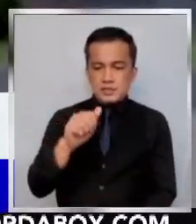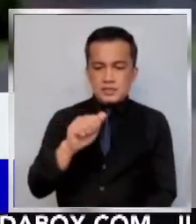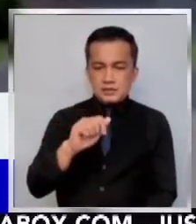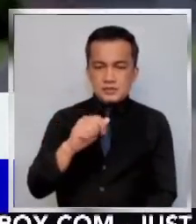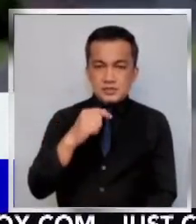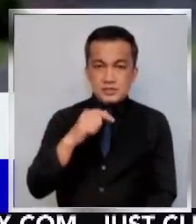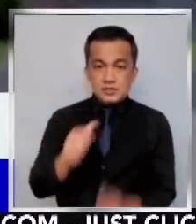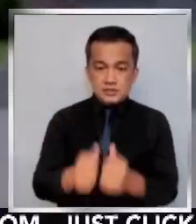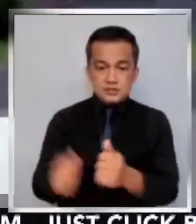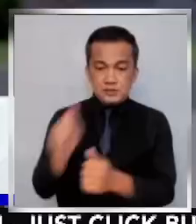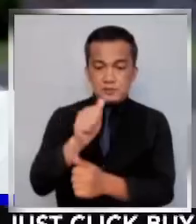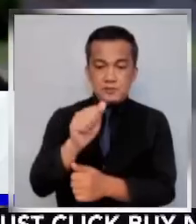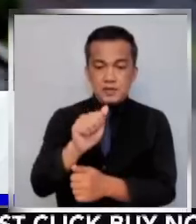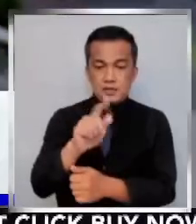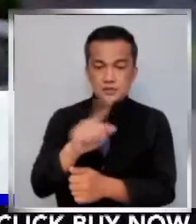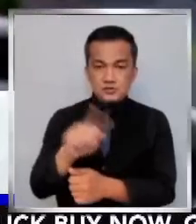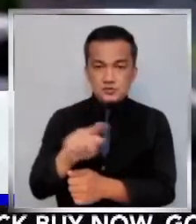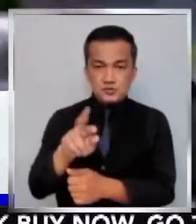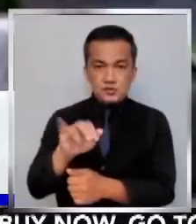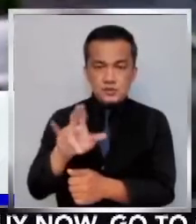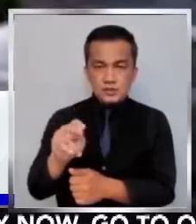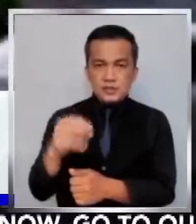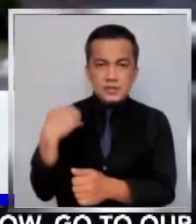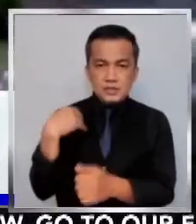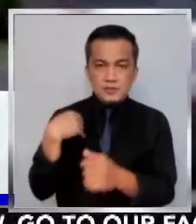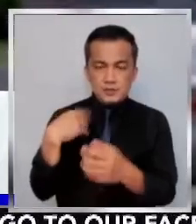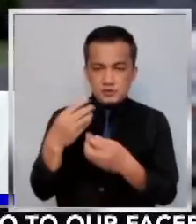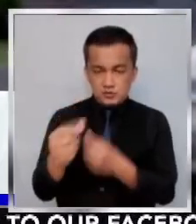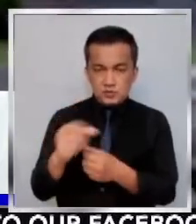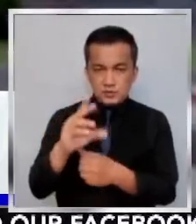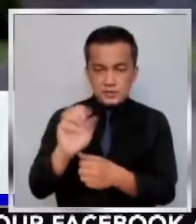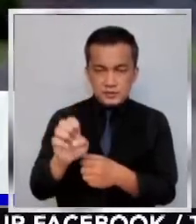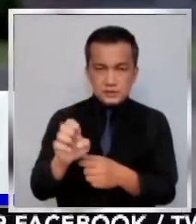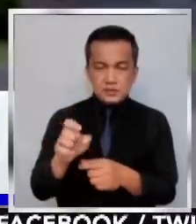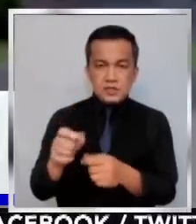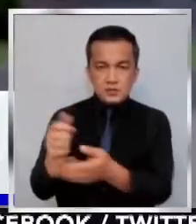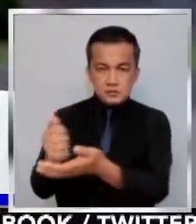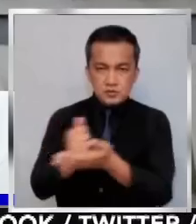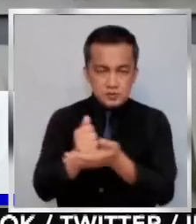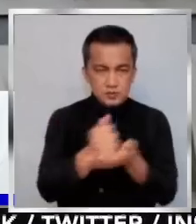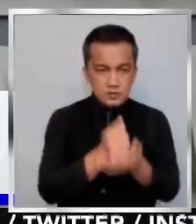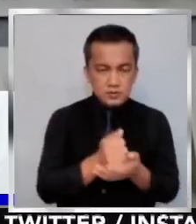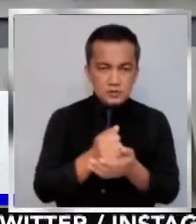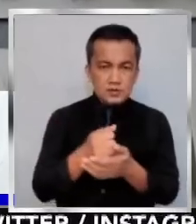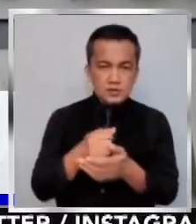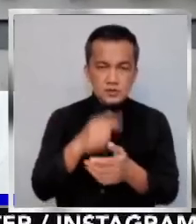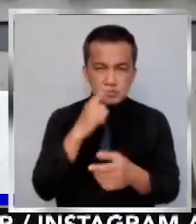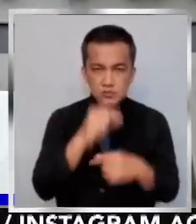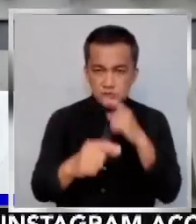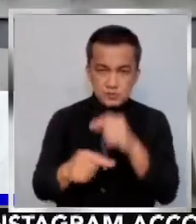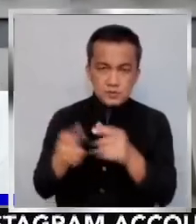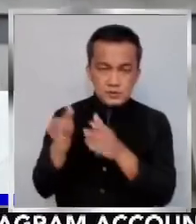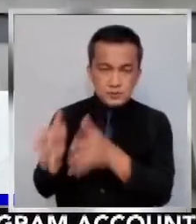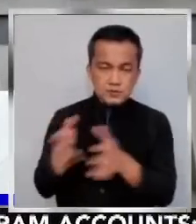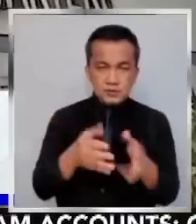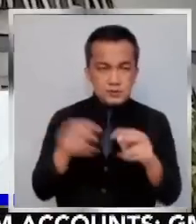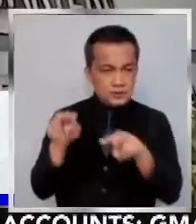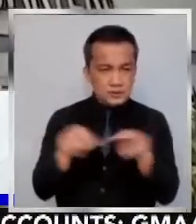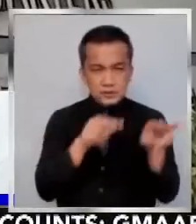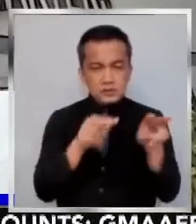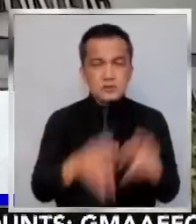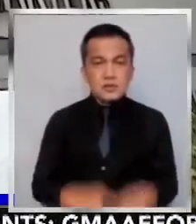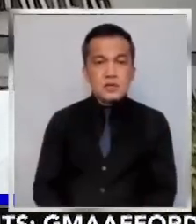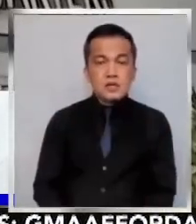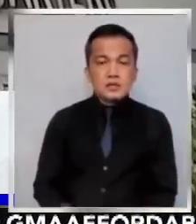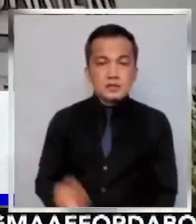pa rin daw ang kanila nakukuhan lead sa kaso sa tulong ng mga testimonya ng mga naiwang saksi. Nasa kusudiya ng BJMP ang isa pang middleman